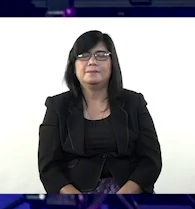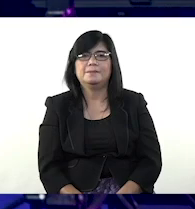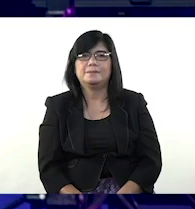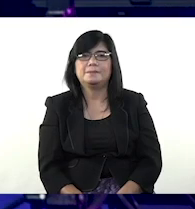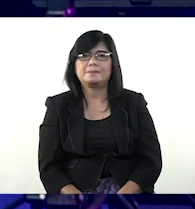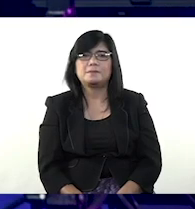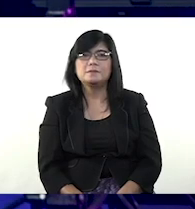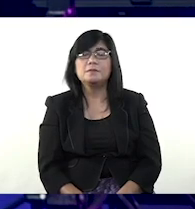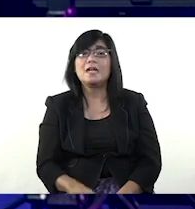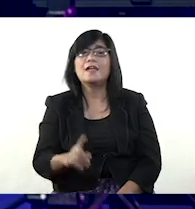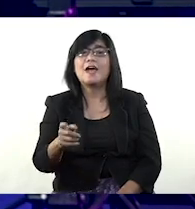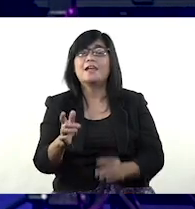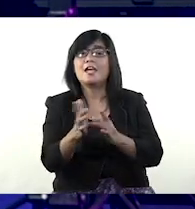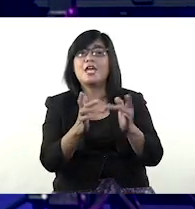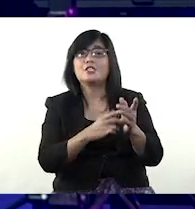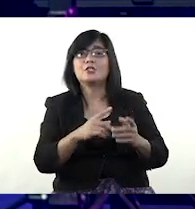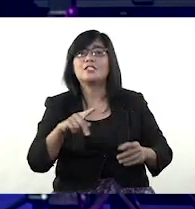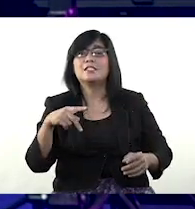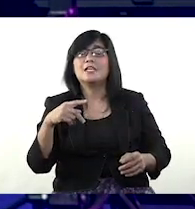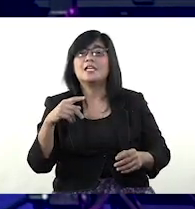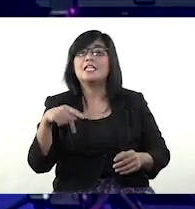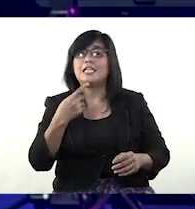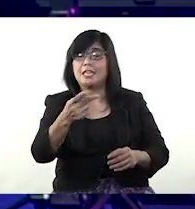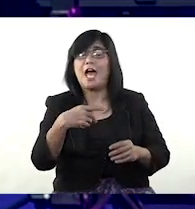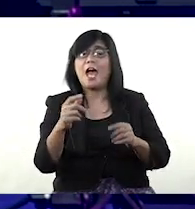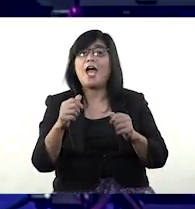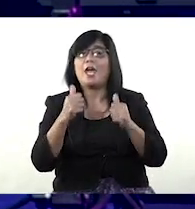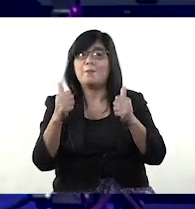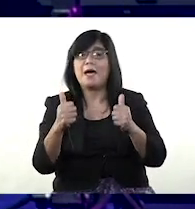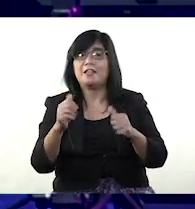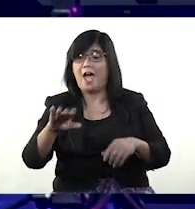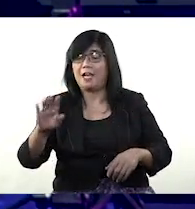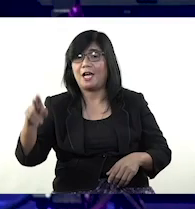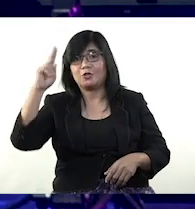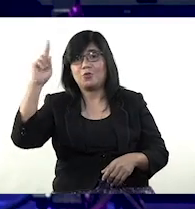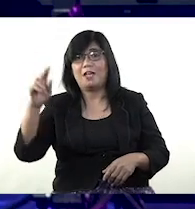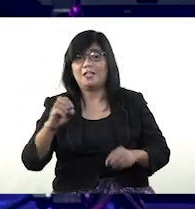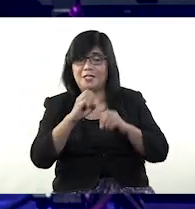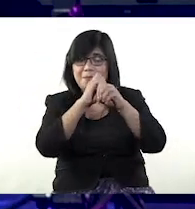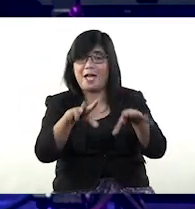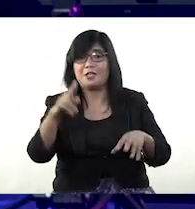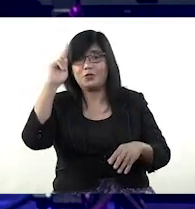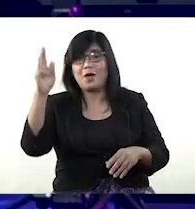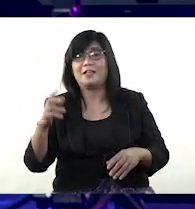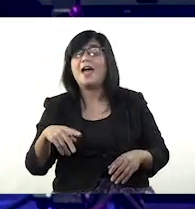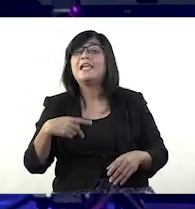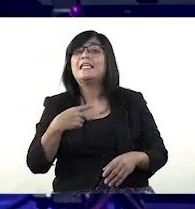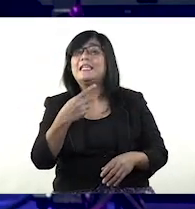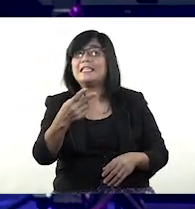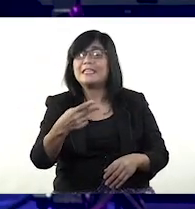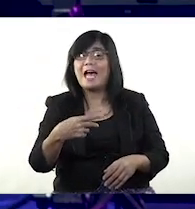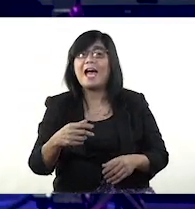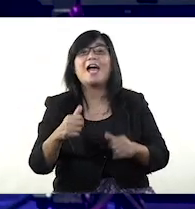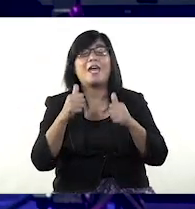Hai karena Yesus hebat anak-anak yang diberkati Tuhan dan kamu akan hebat Hai bangsa Indonesia nih paling